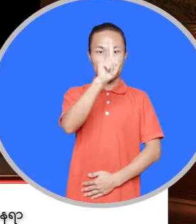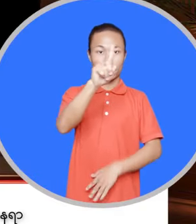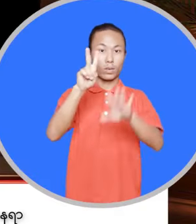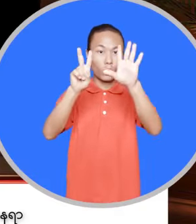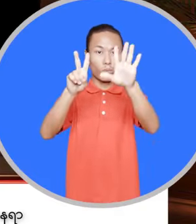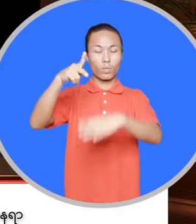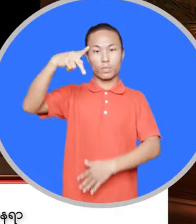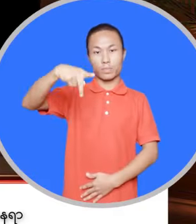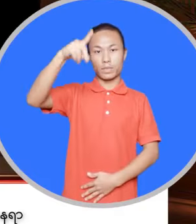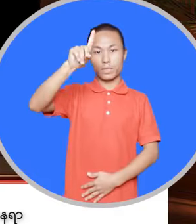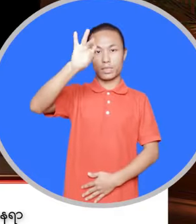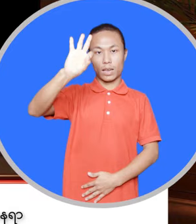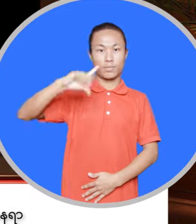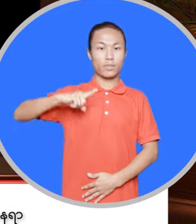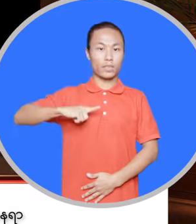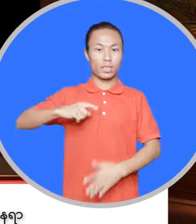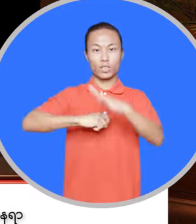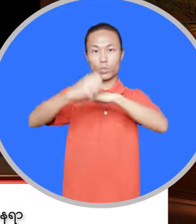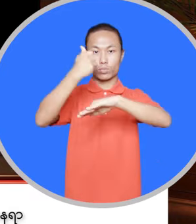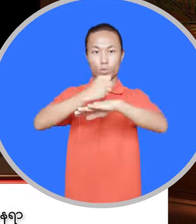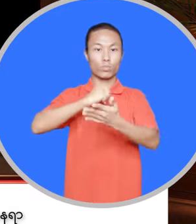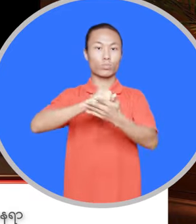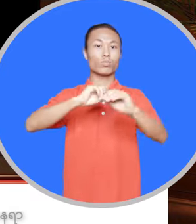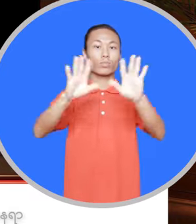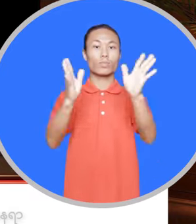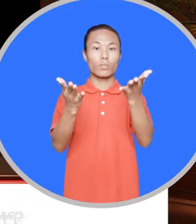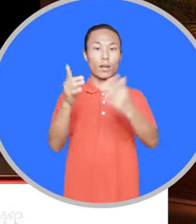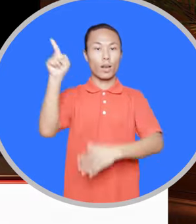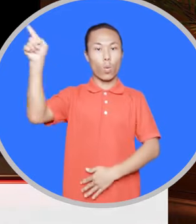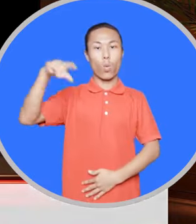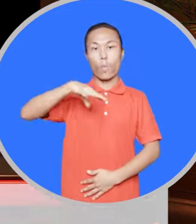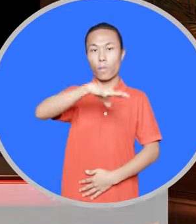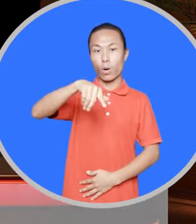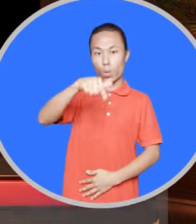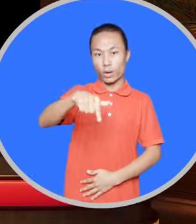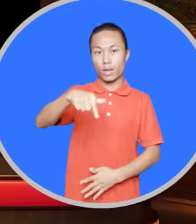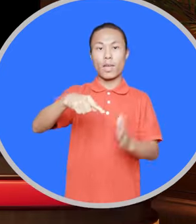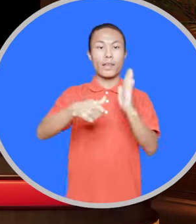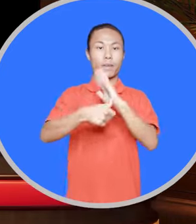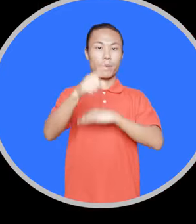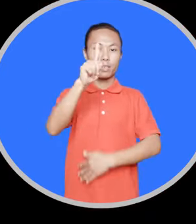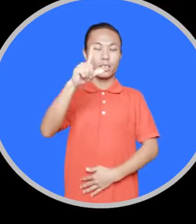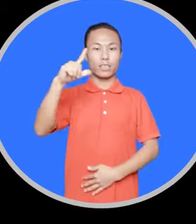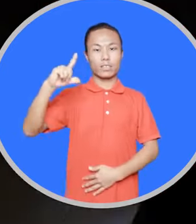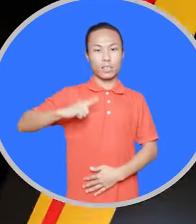ကာကွယ်ရေးပစ္စည်းစက်ရုံ27ရက်220ကို PDF တပ်တွေကတပြိုင်တည်းတိုက်ခိုက်ခဲ့တဲ့သတင်းပဲဖြစ်ပါ